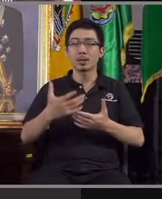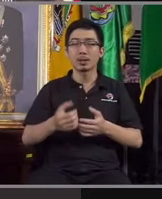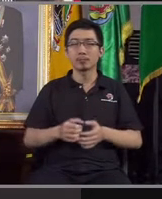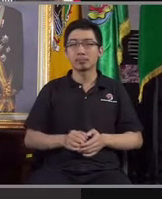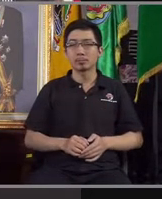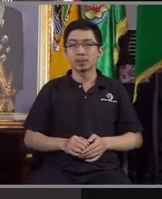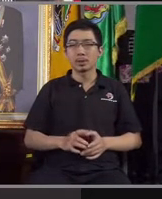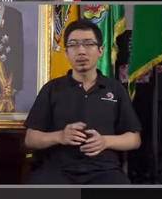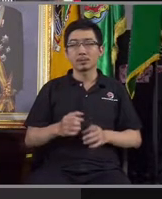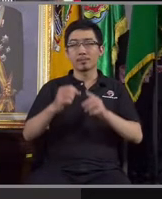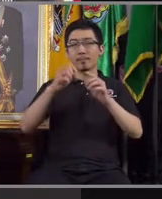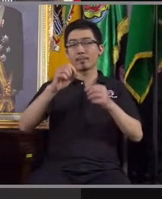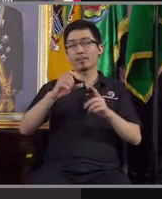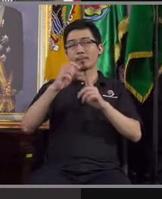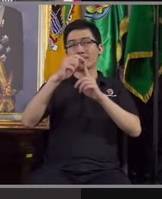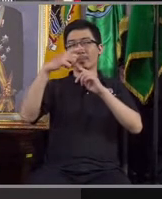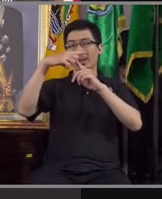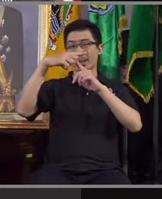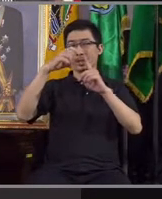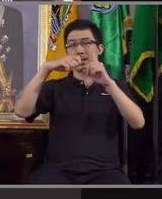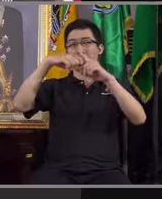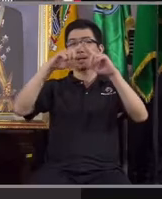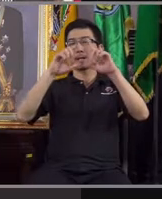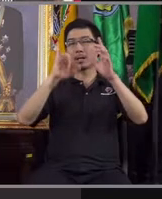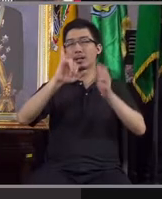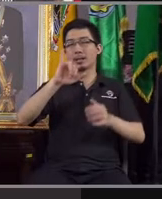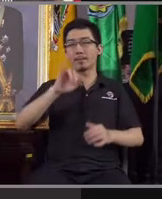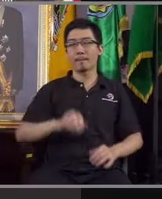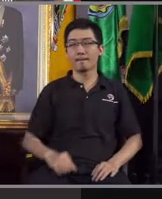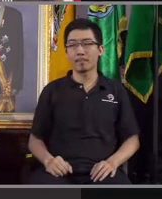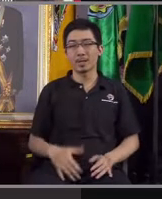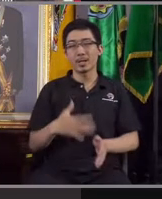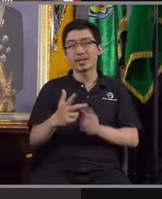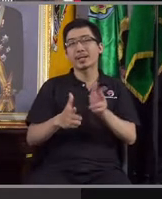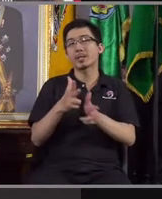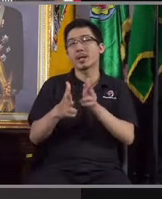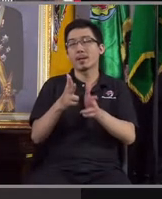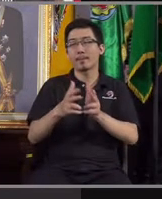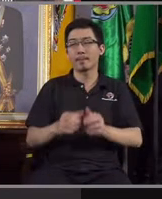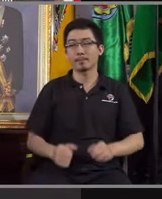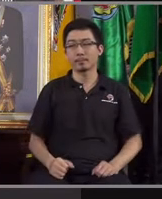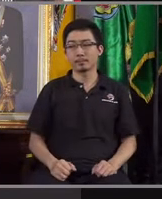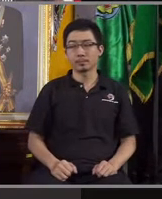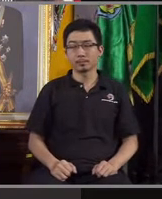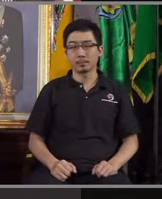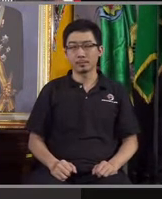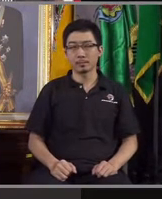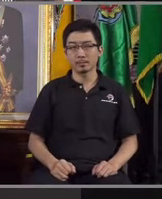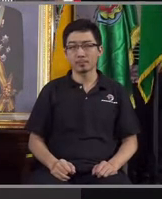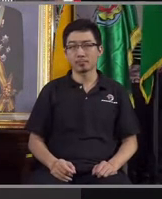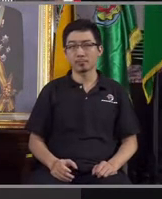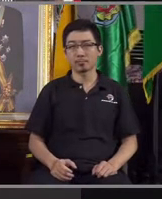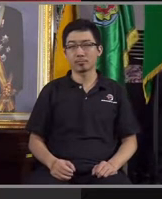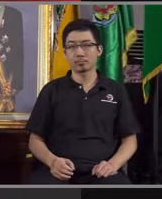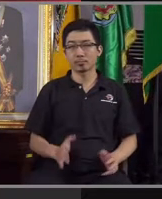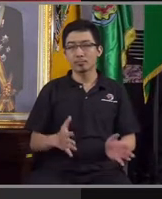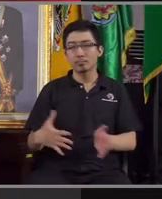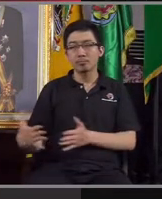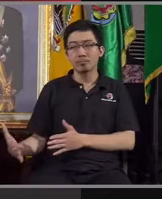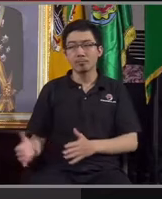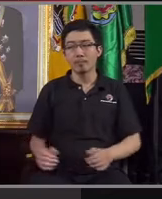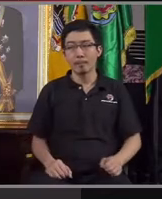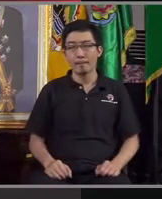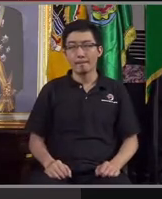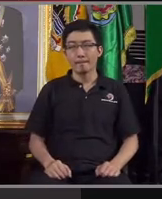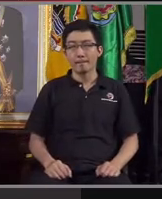PT KAI, bagaimana menjual barang-barang di tempat-tempat untuk museum kereta api itu. Seperti misalnya slide berikutnya,